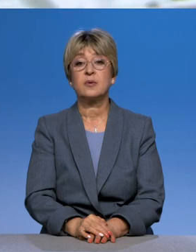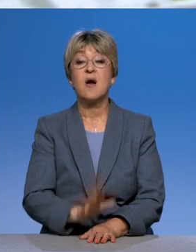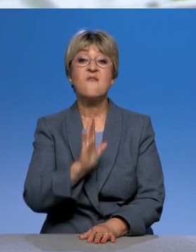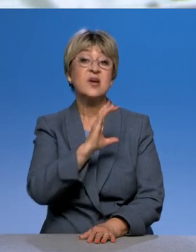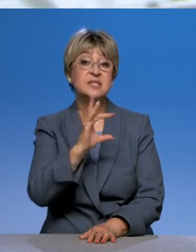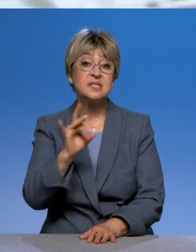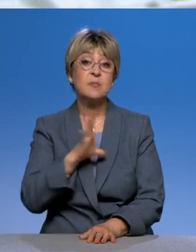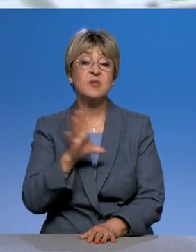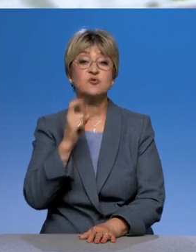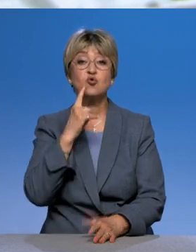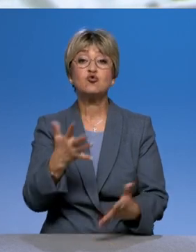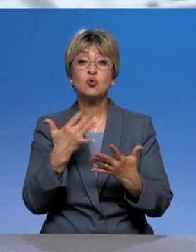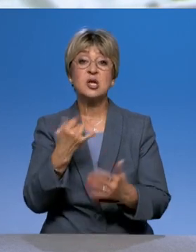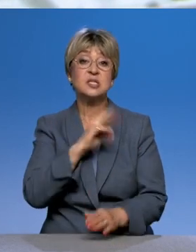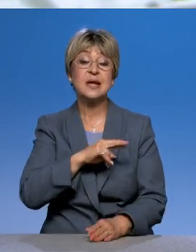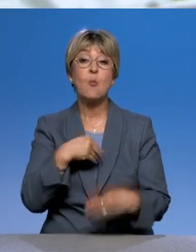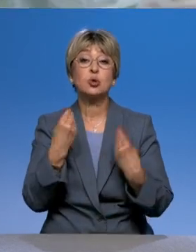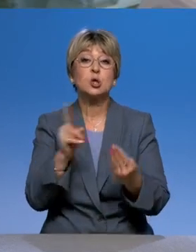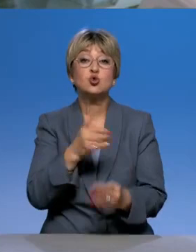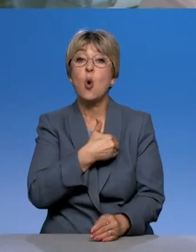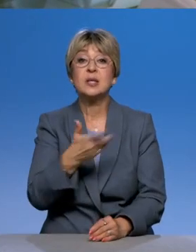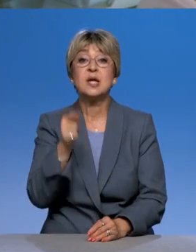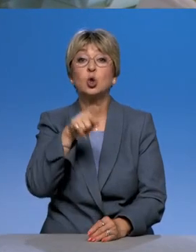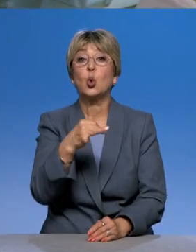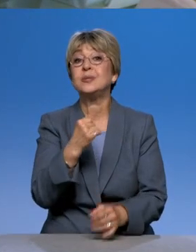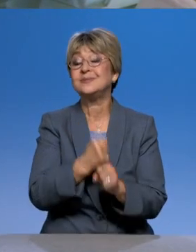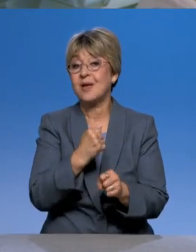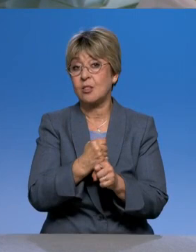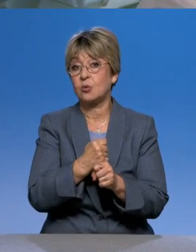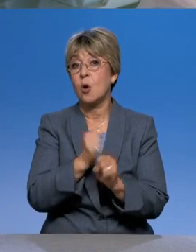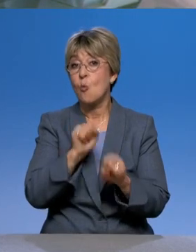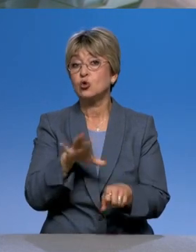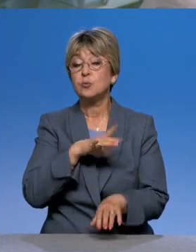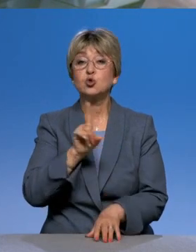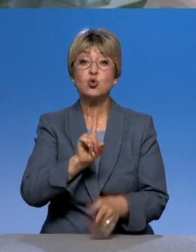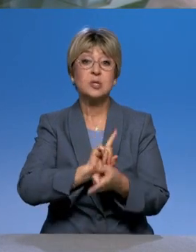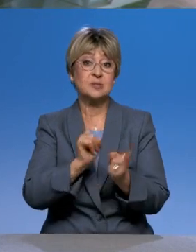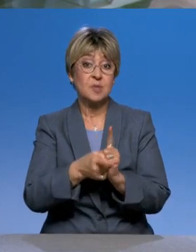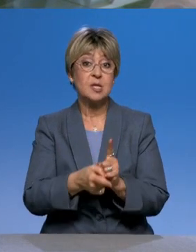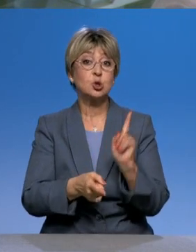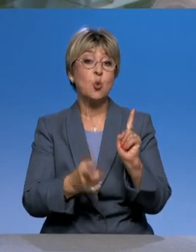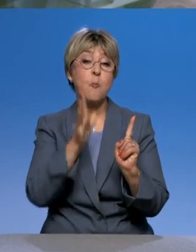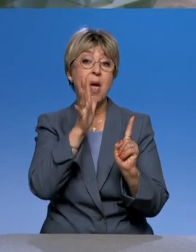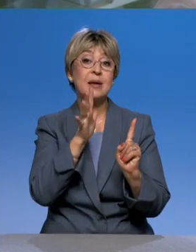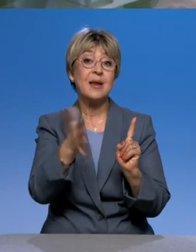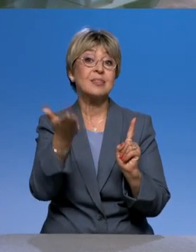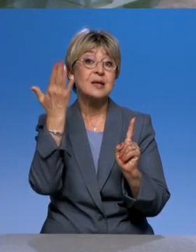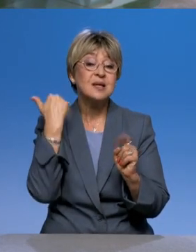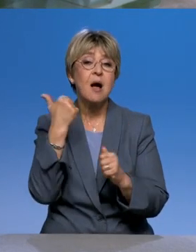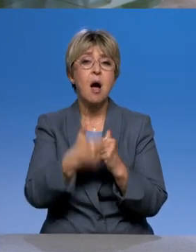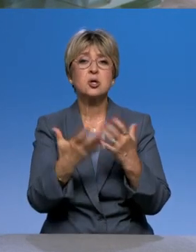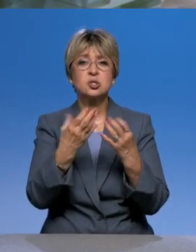все было четко, а сейчас работодатели что хотят, то и делают. Может быть, что-то изменилось, но 5 лет назад каждый день